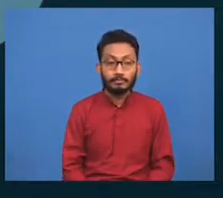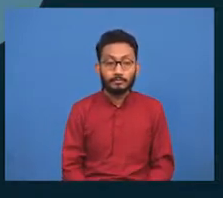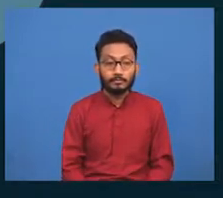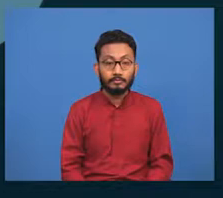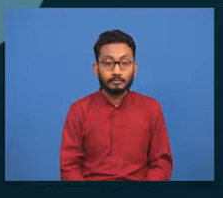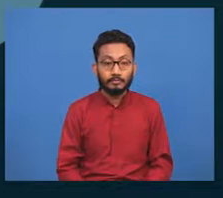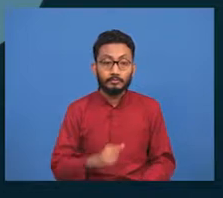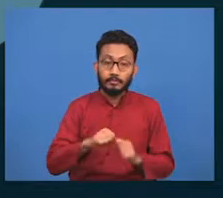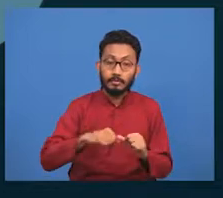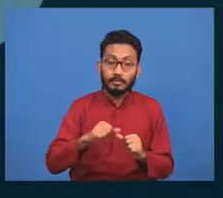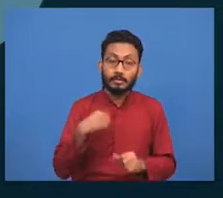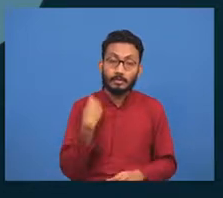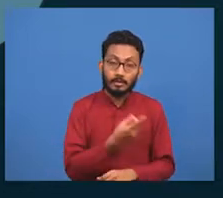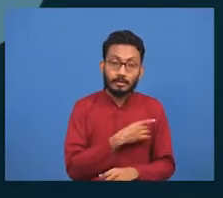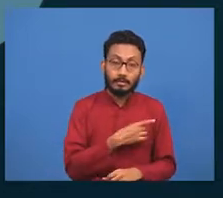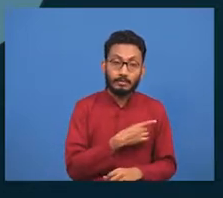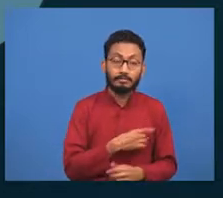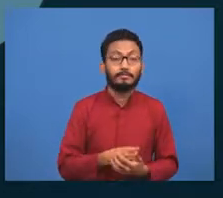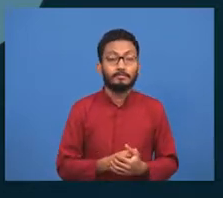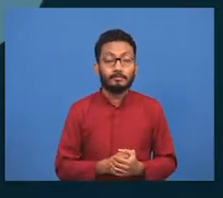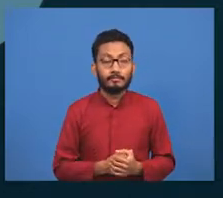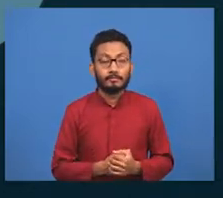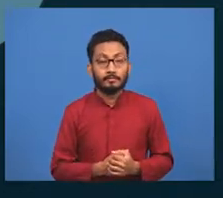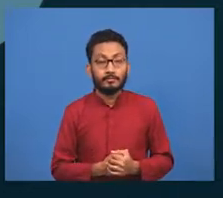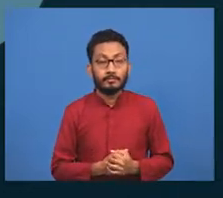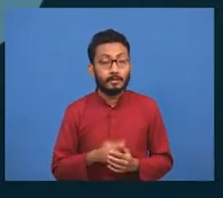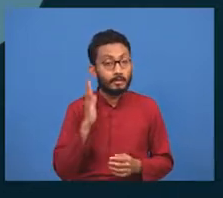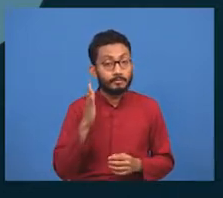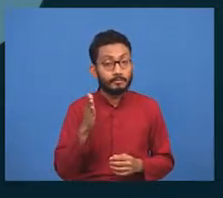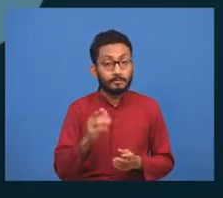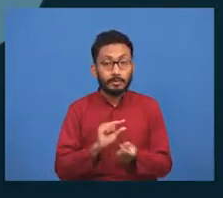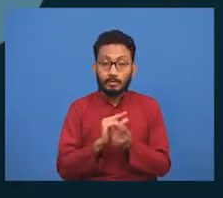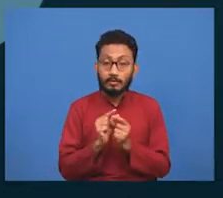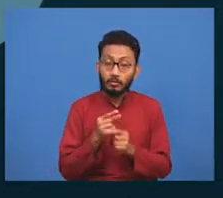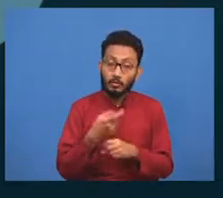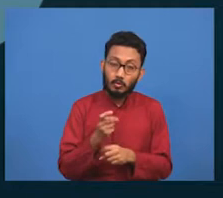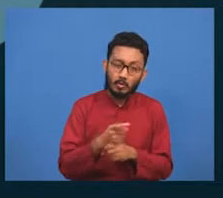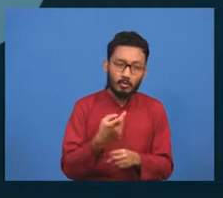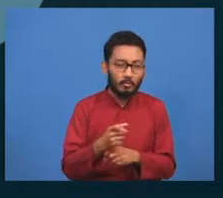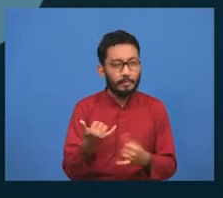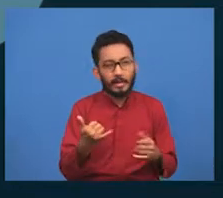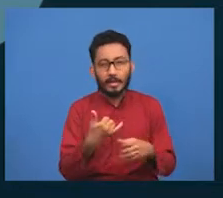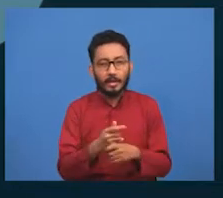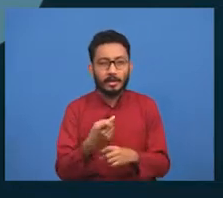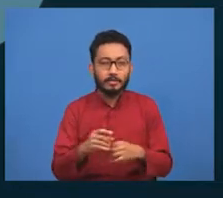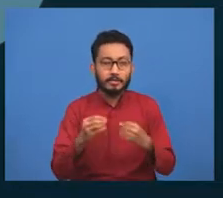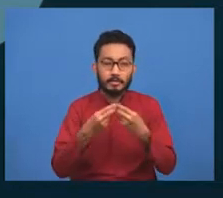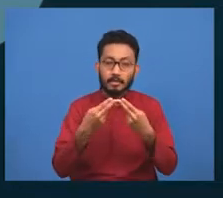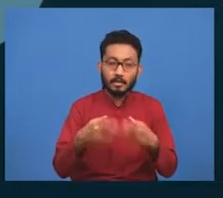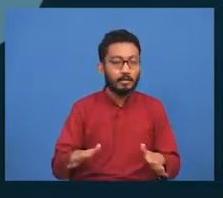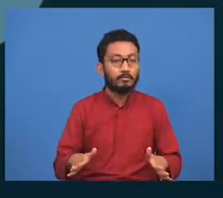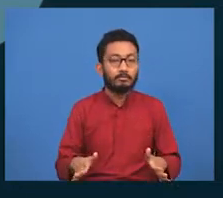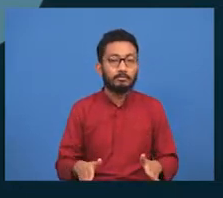apabila kita memusnahkan agama, ia akan mengganggu kerukunan dan ketenteraman masyarakat kerana